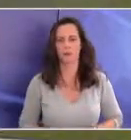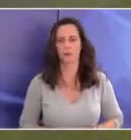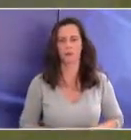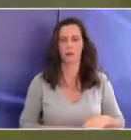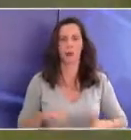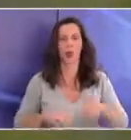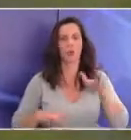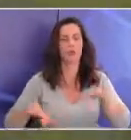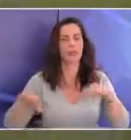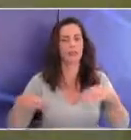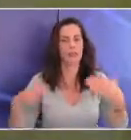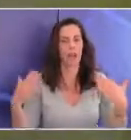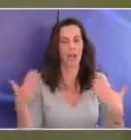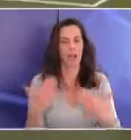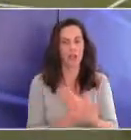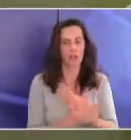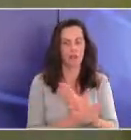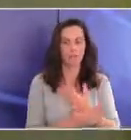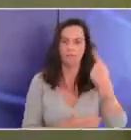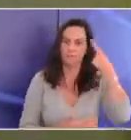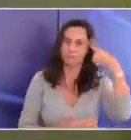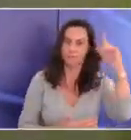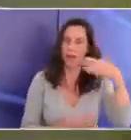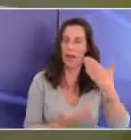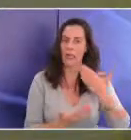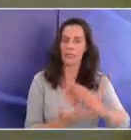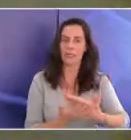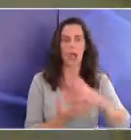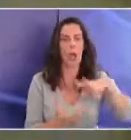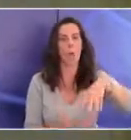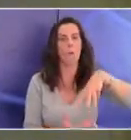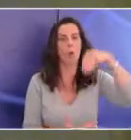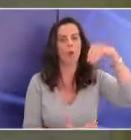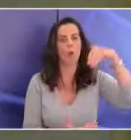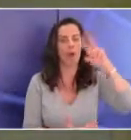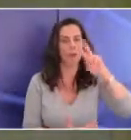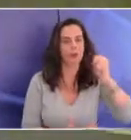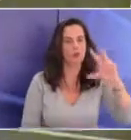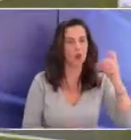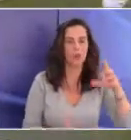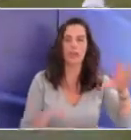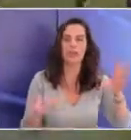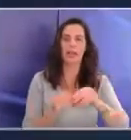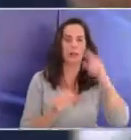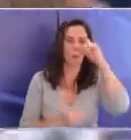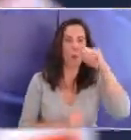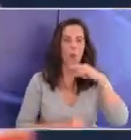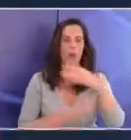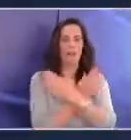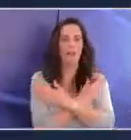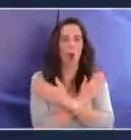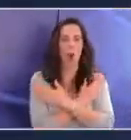ראש ממשלת ספרד החדש, פדרו סנצ'ס, יוזם הצעה לאירוח משותף של מונדיאל 2030, יחד עם פורטוגל